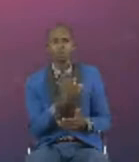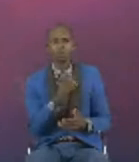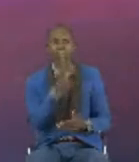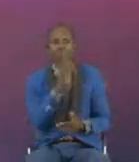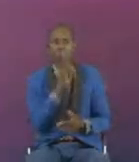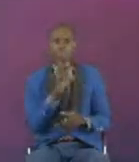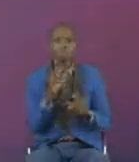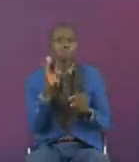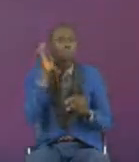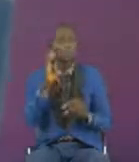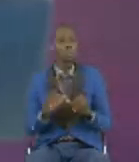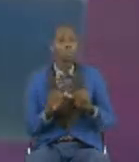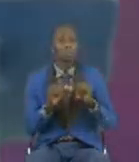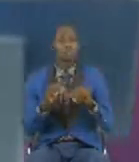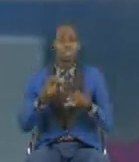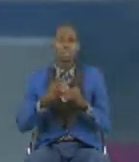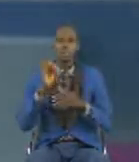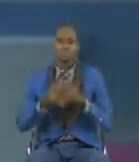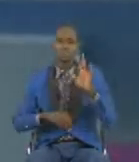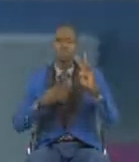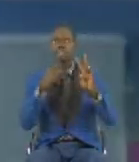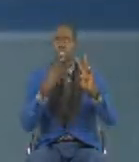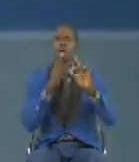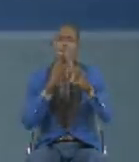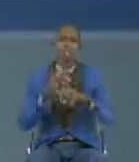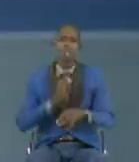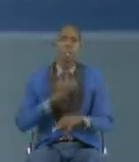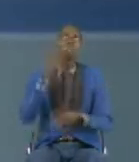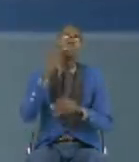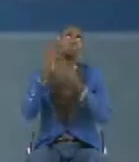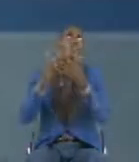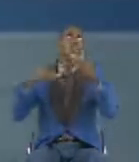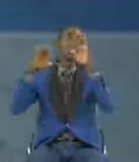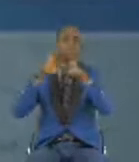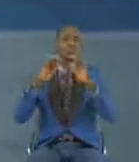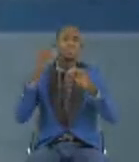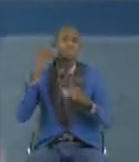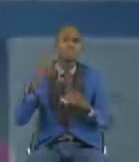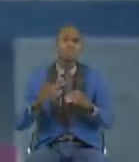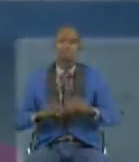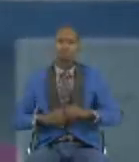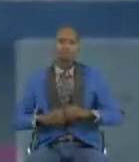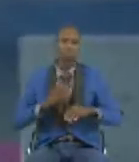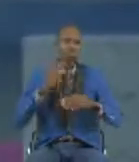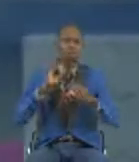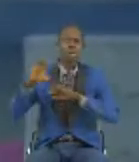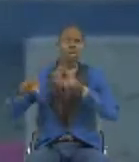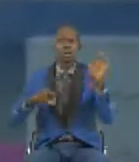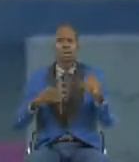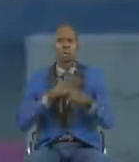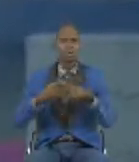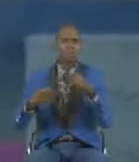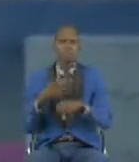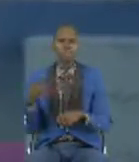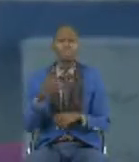7. Ils ont dit, je vois les cieux ouverts. Chapitre 8. Ils étaient dispersés, persécutés.